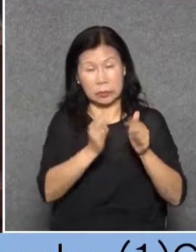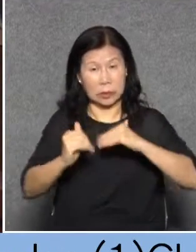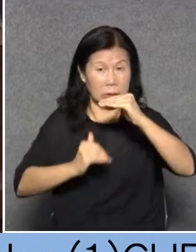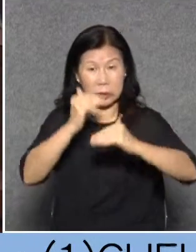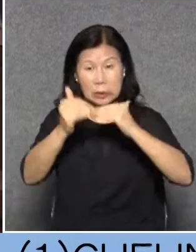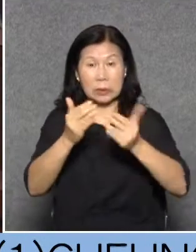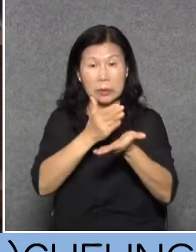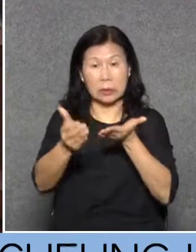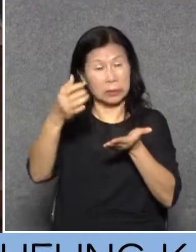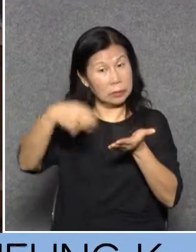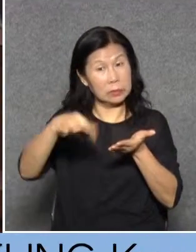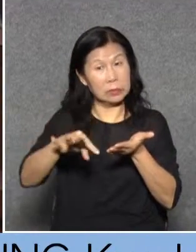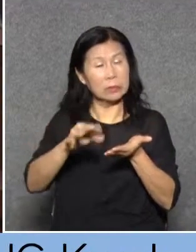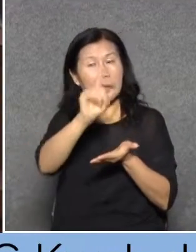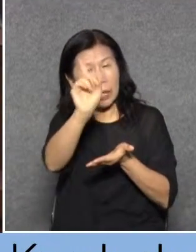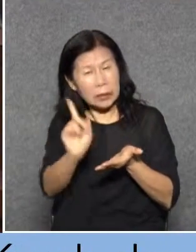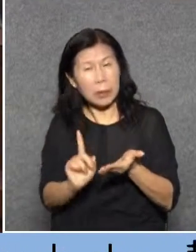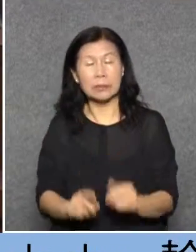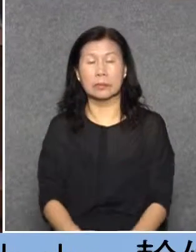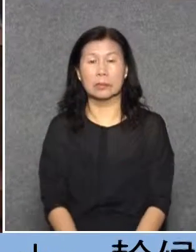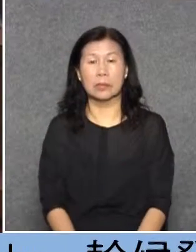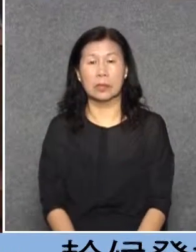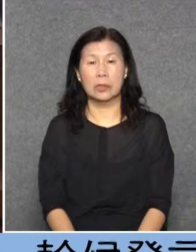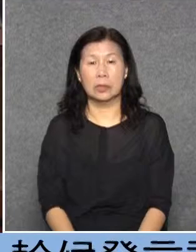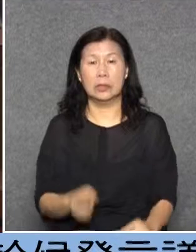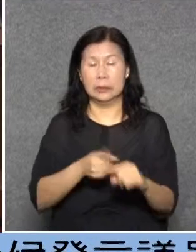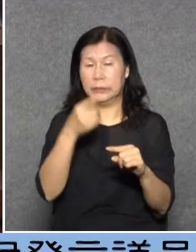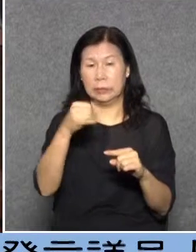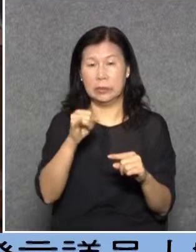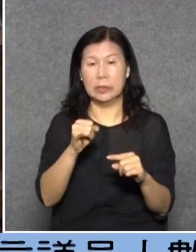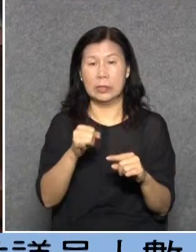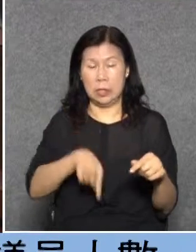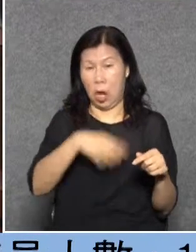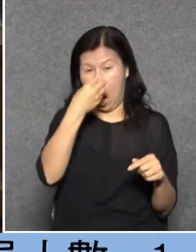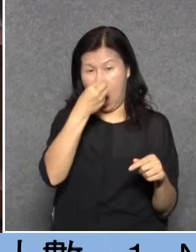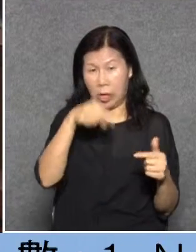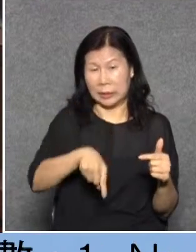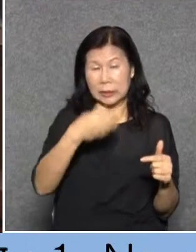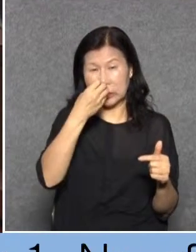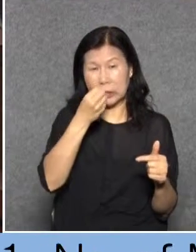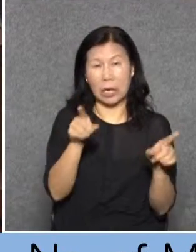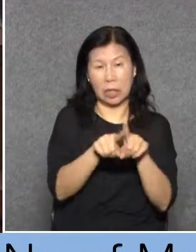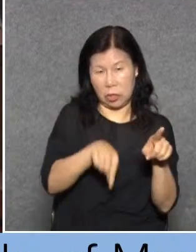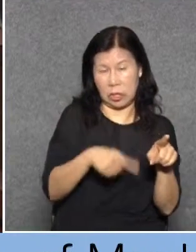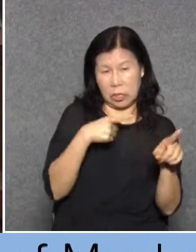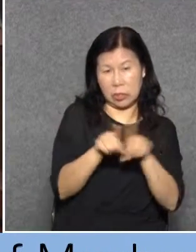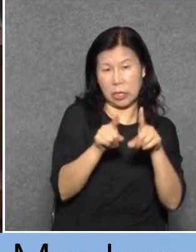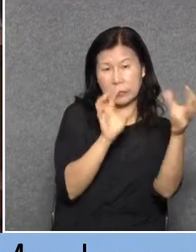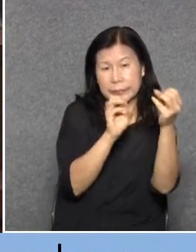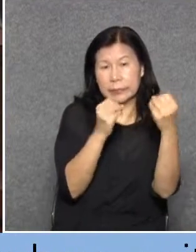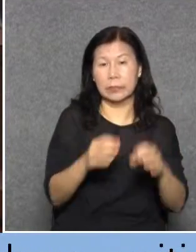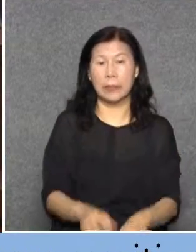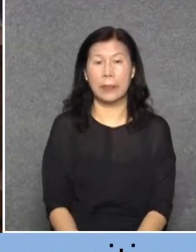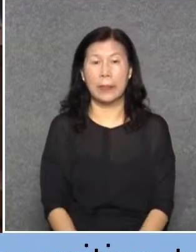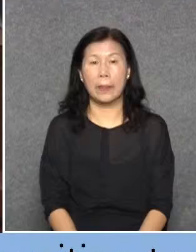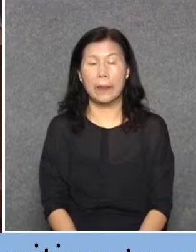免呢，應該咩去到咩程度呢？恐怕呢我哋唔能夠呢係抽離咗香港而家時空去討論一下。主席，我首先